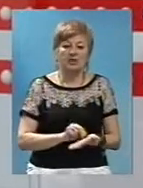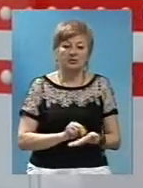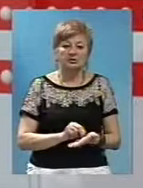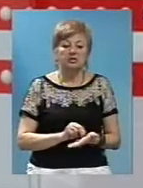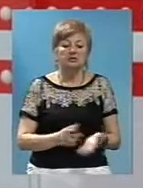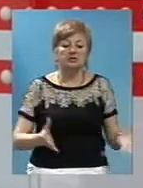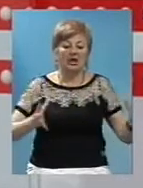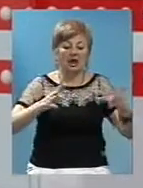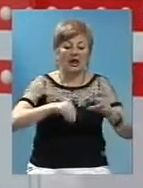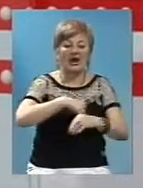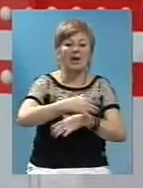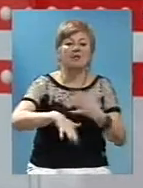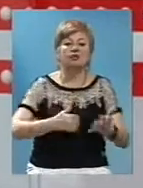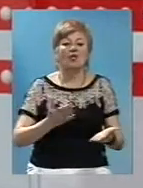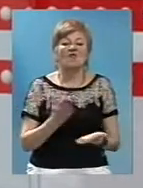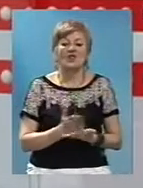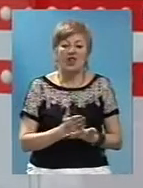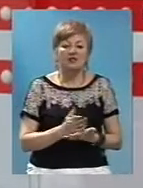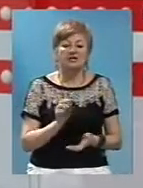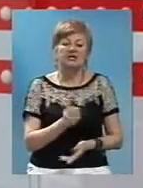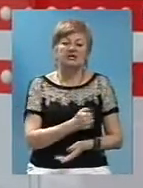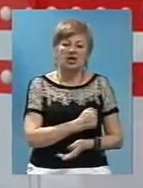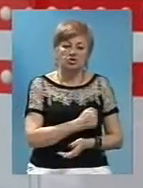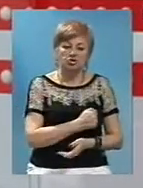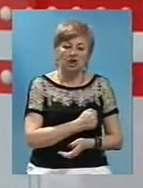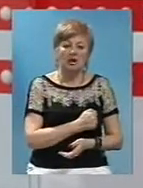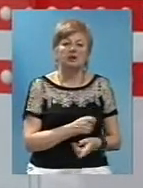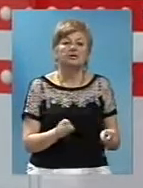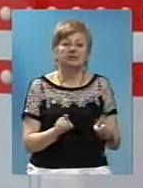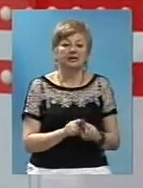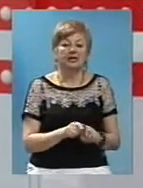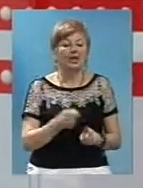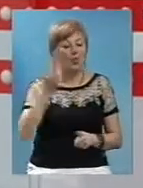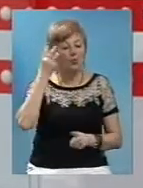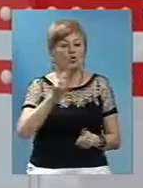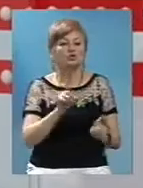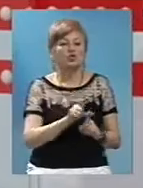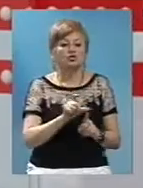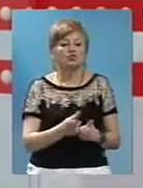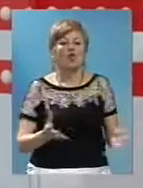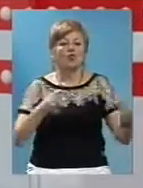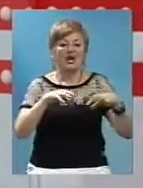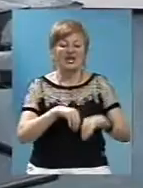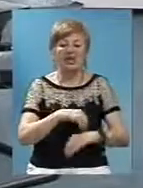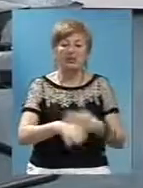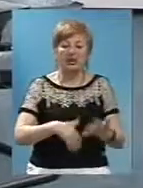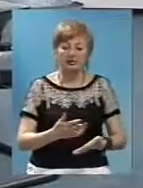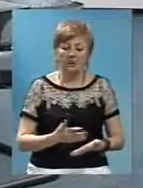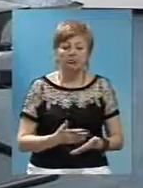гібридного явища. Mm-hmm. Ось це, на жаль, таке модне сьогодні слівце, яке